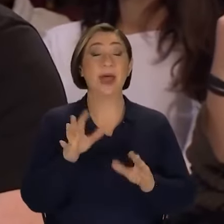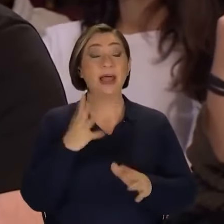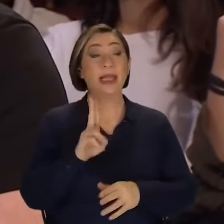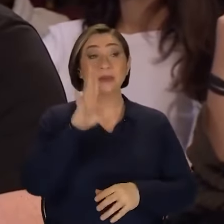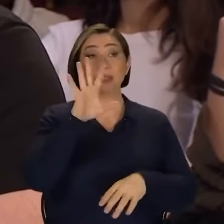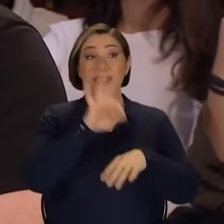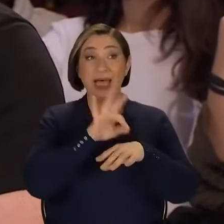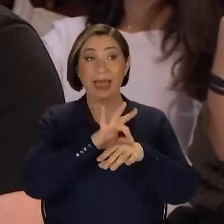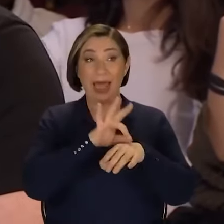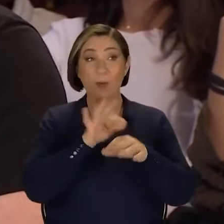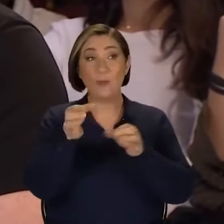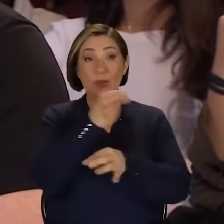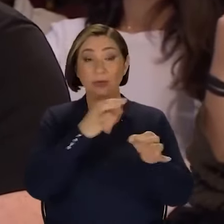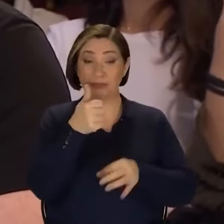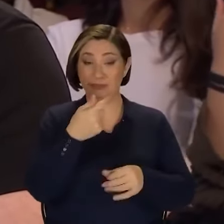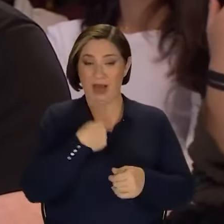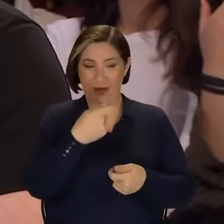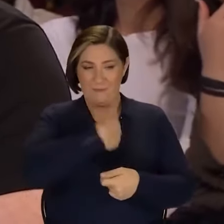75 dakikaya kadar